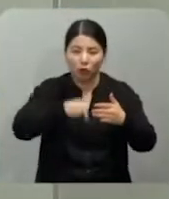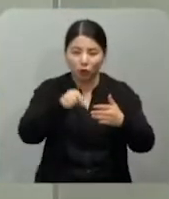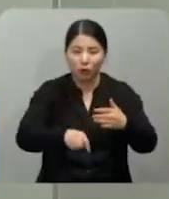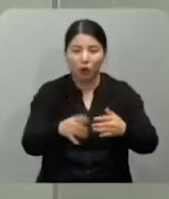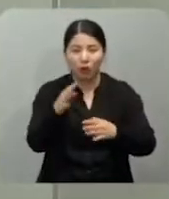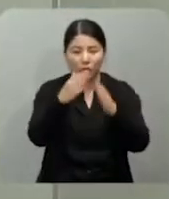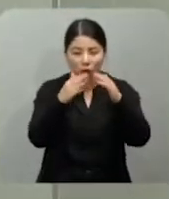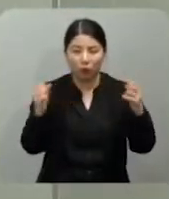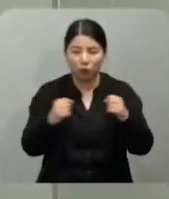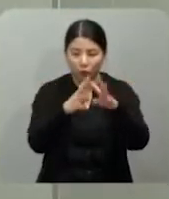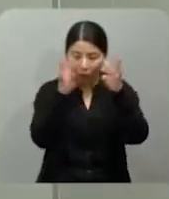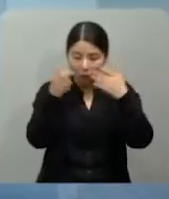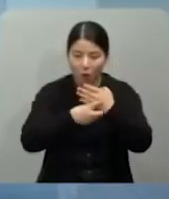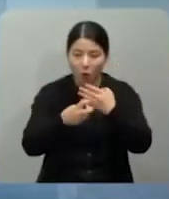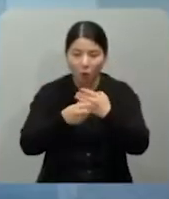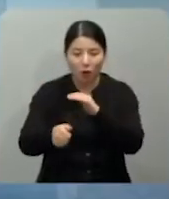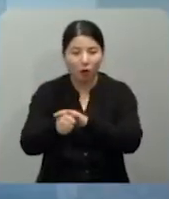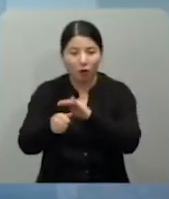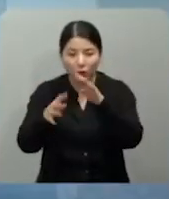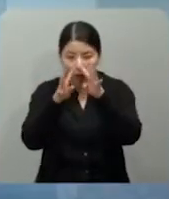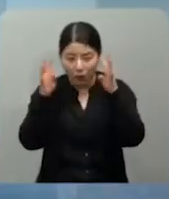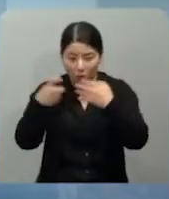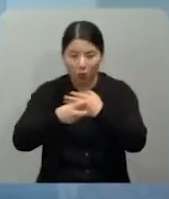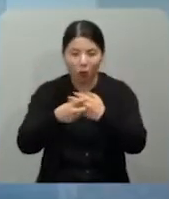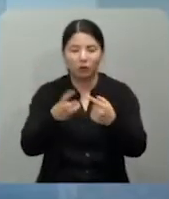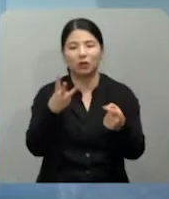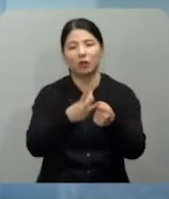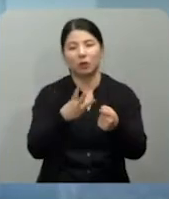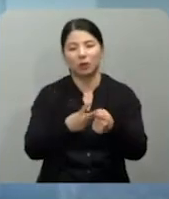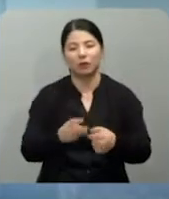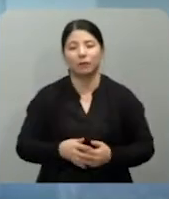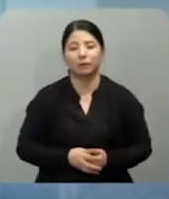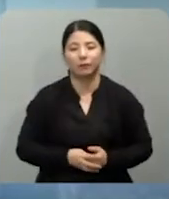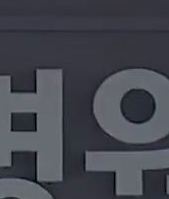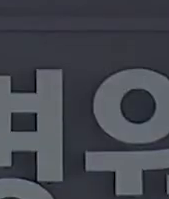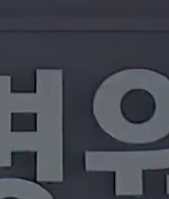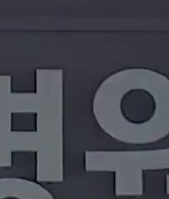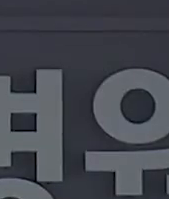전북대 병원과 경상대병원 에 이어 세 번째로 높습니다